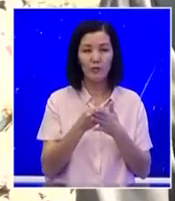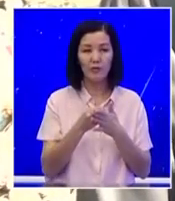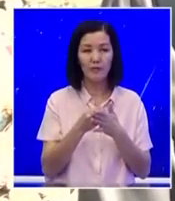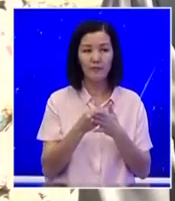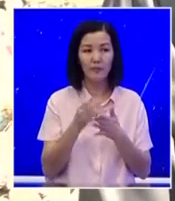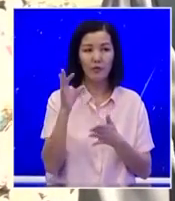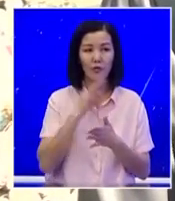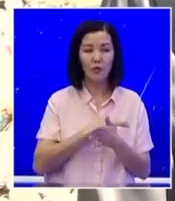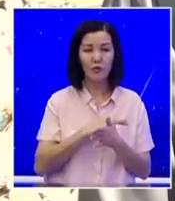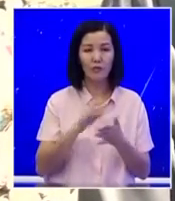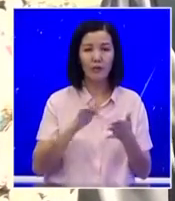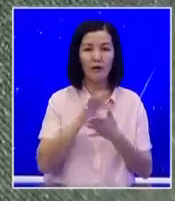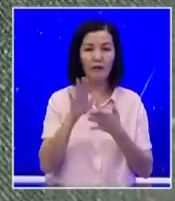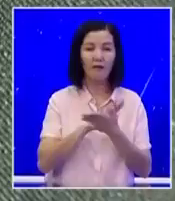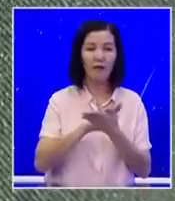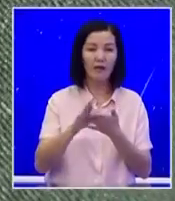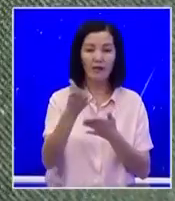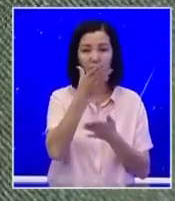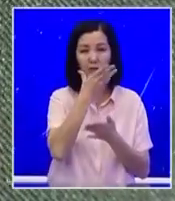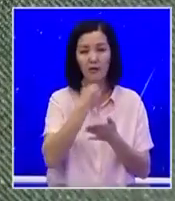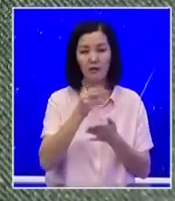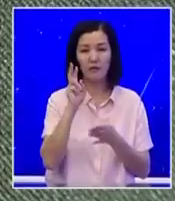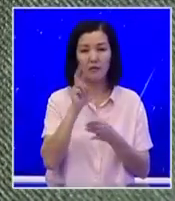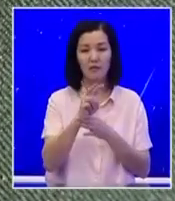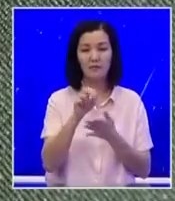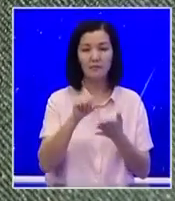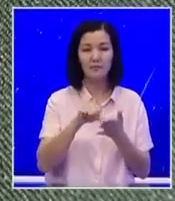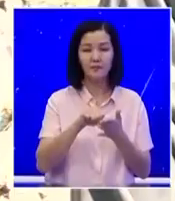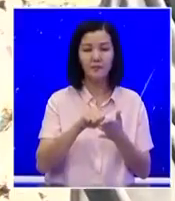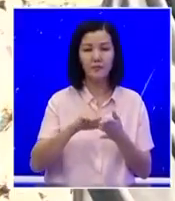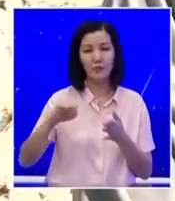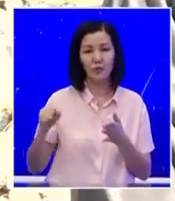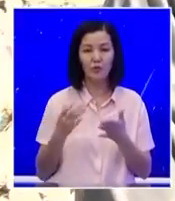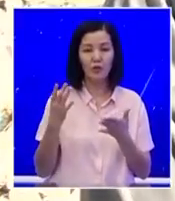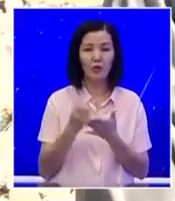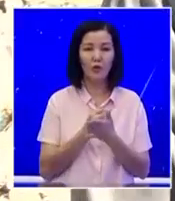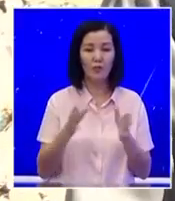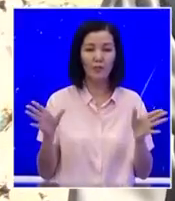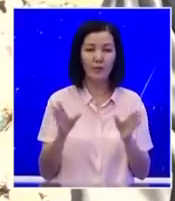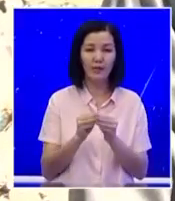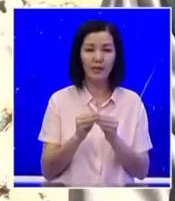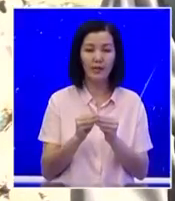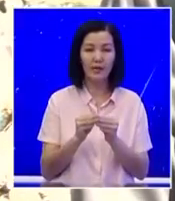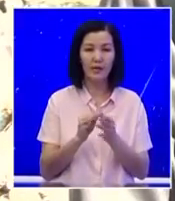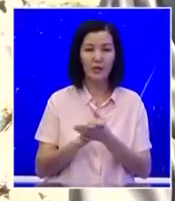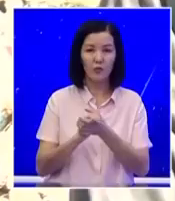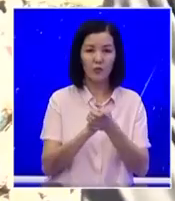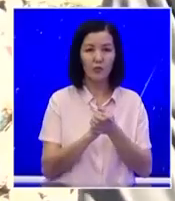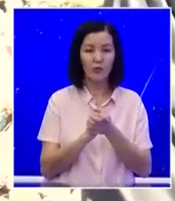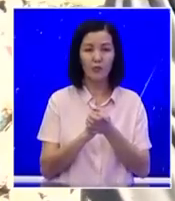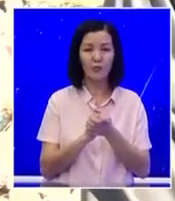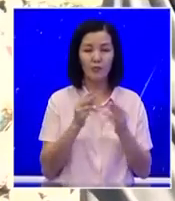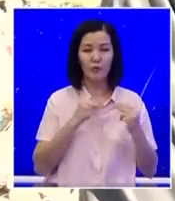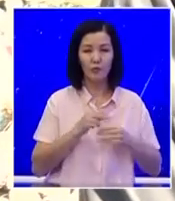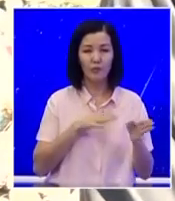өзімнің үлесімді қаланың көркейтуге қосу үшін келдім. Бұяқта көп достар тауып, бәріміз бірдей бір жұдырықтай жұмылып жұмыс